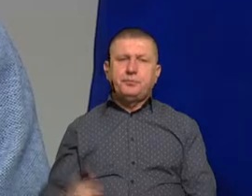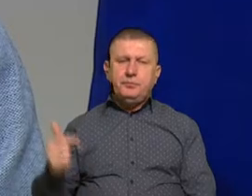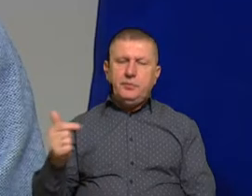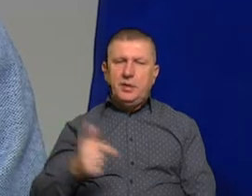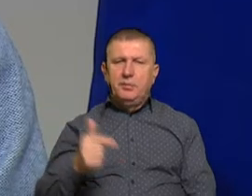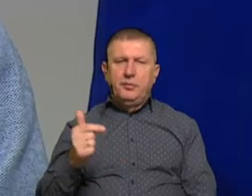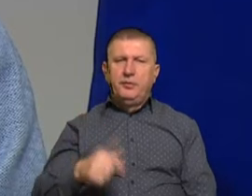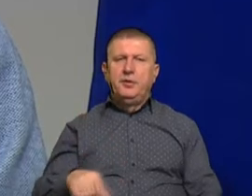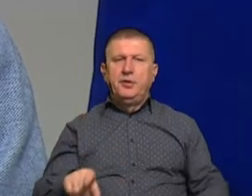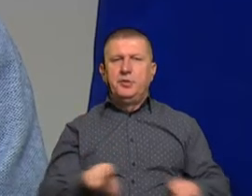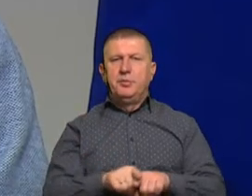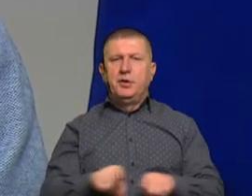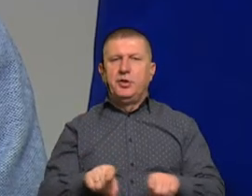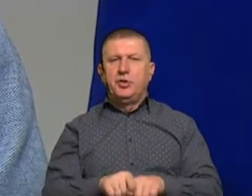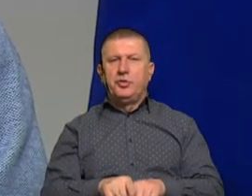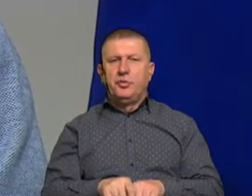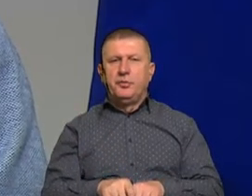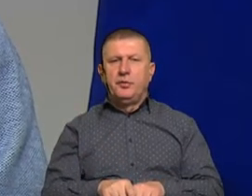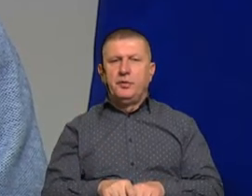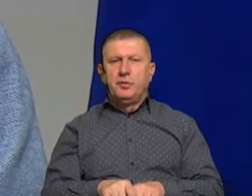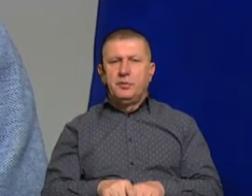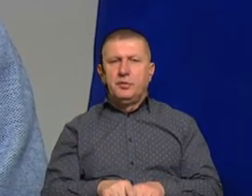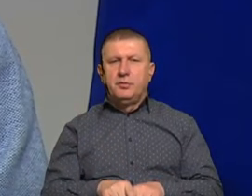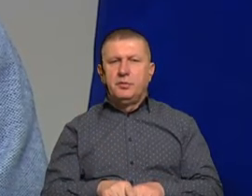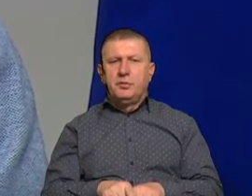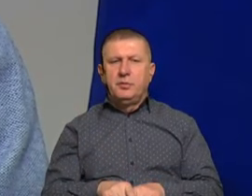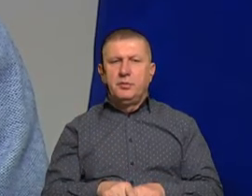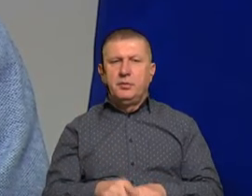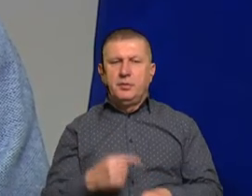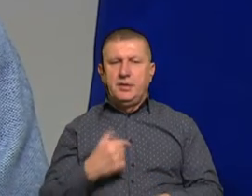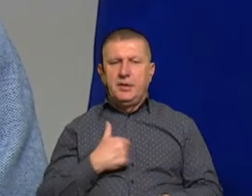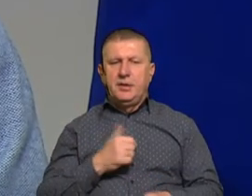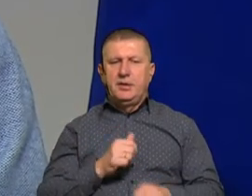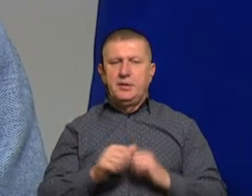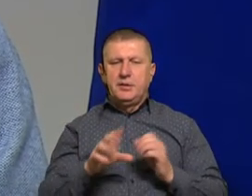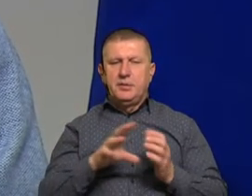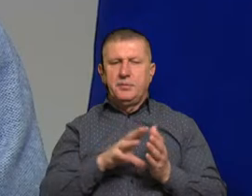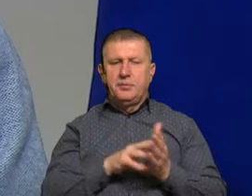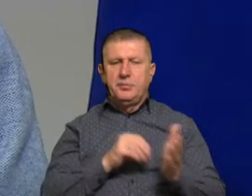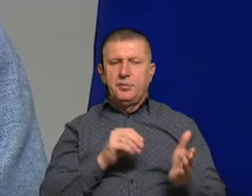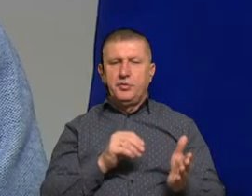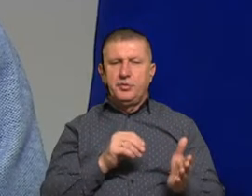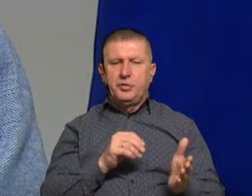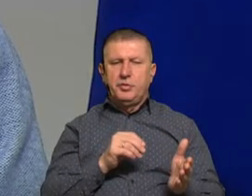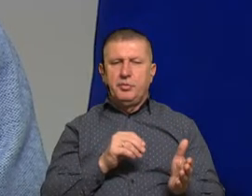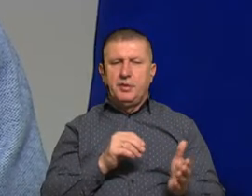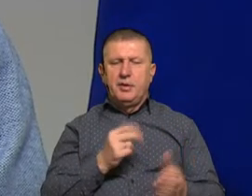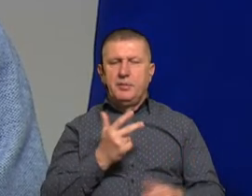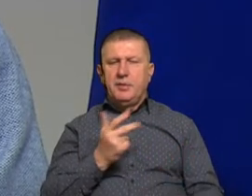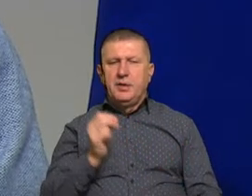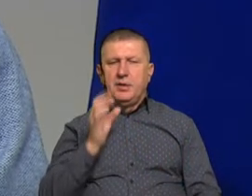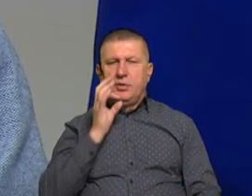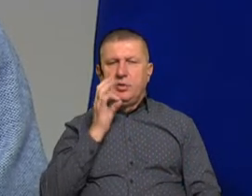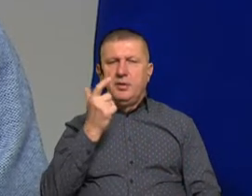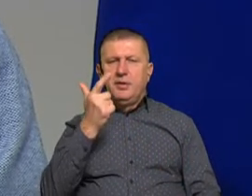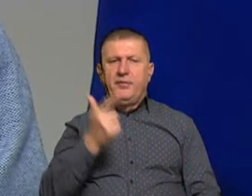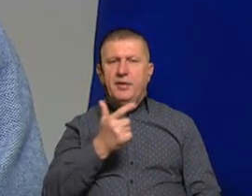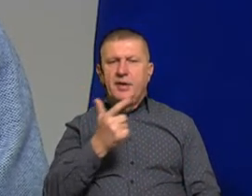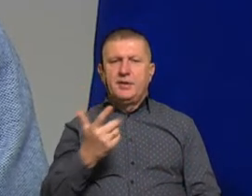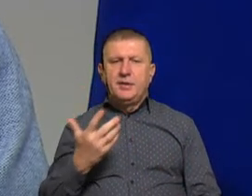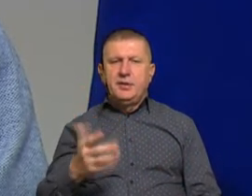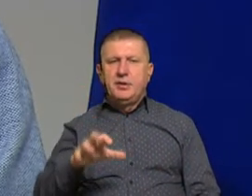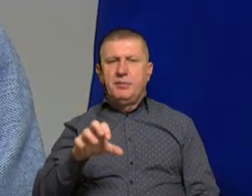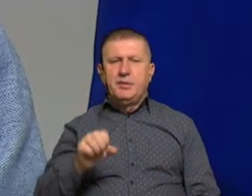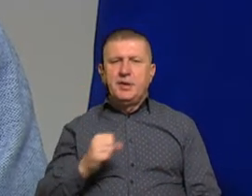Powinniśmy również... No właśnie, na przykład ja jestem przykładem takiej sprawy niemiłej, ponieważ dwa razy chciałem